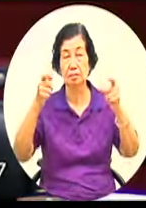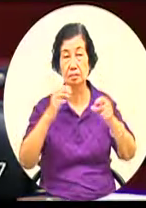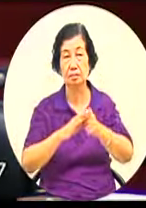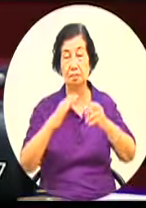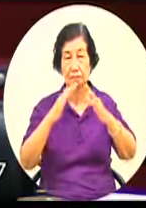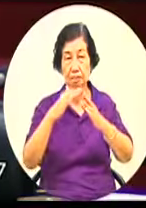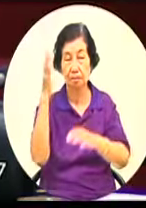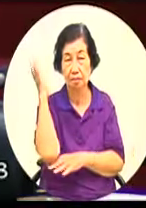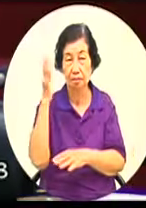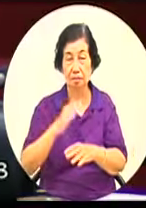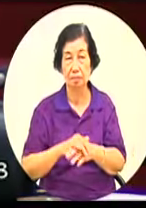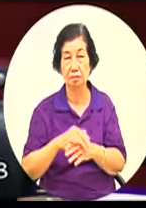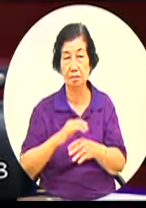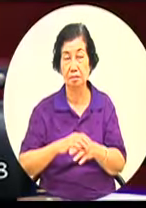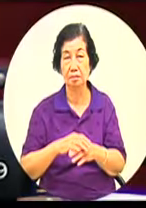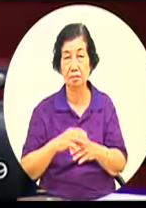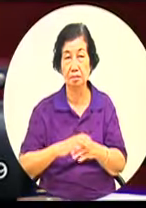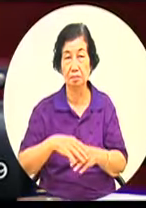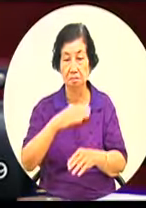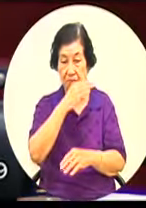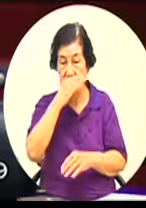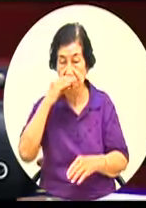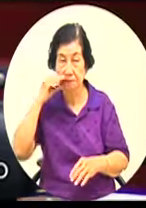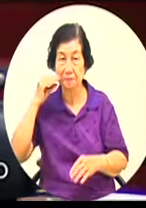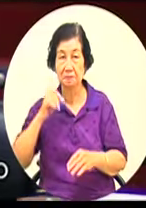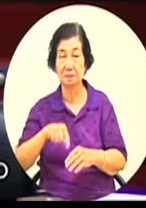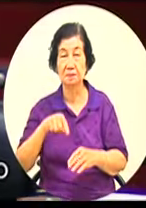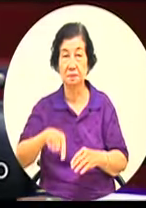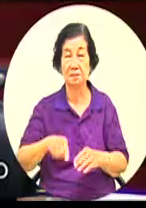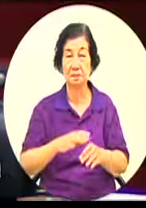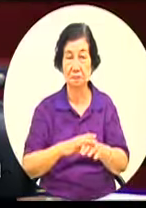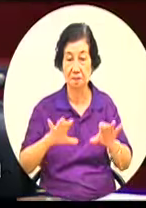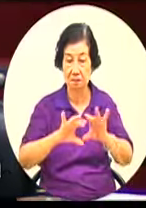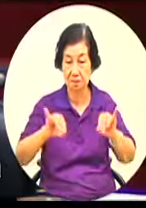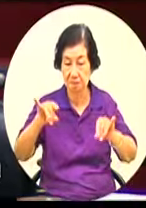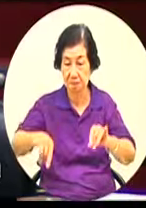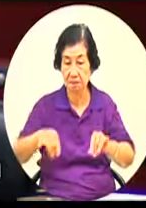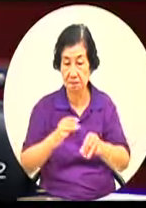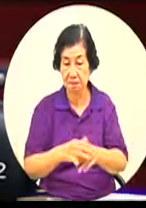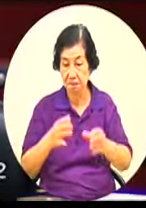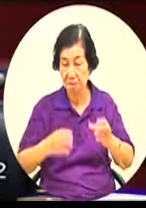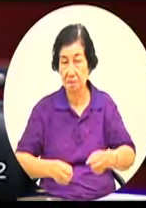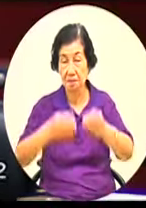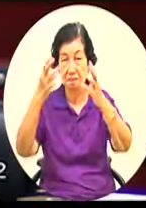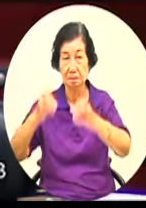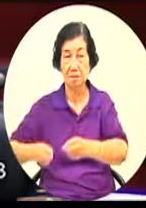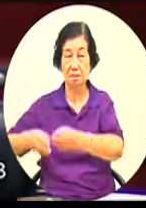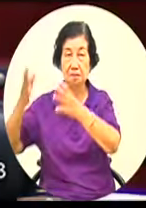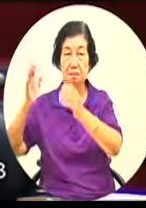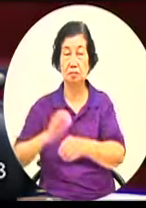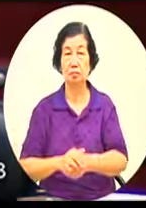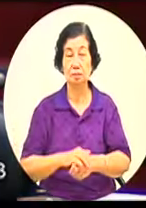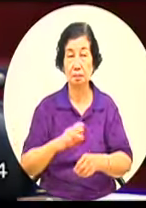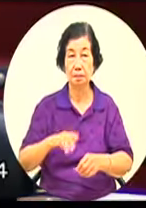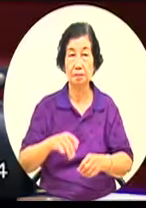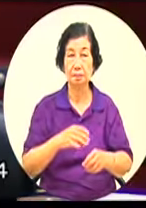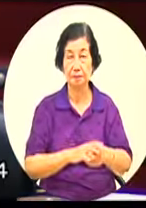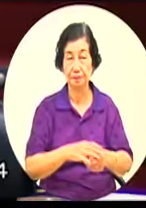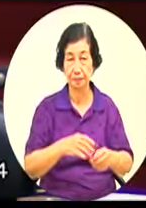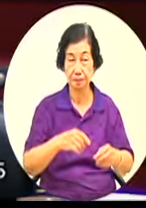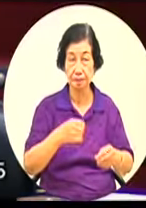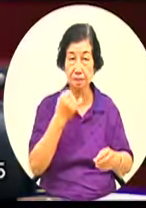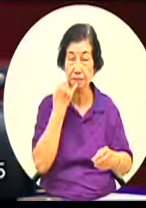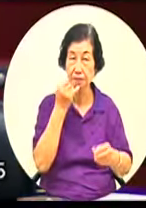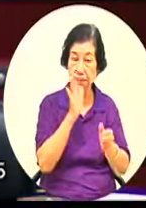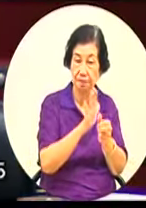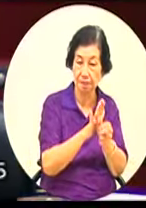够给当地的民众一个活动，一个我们的图书馆？那么如果说你